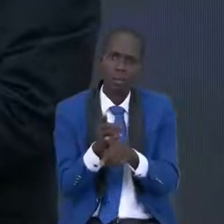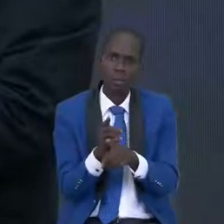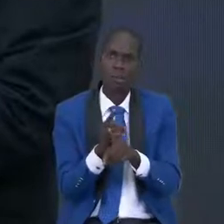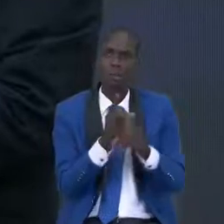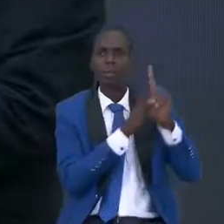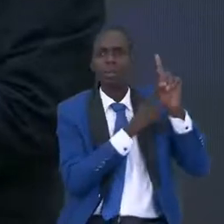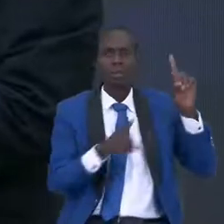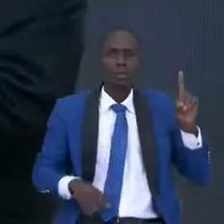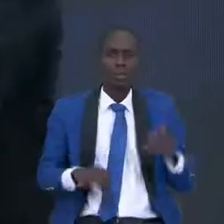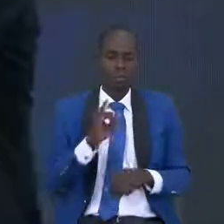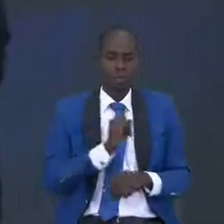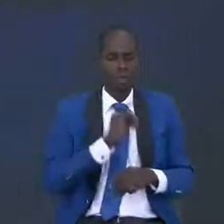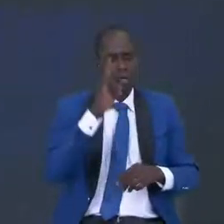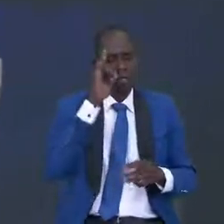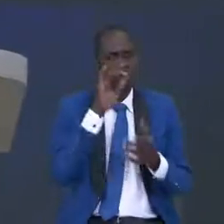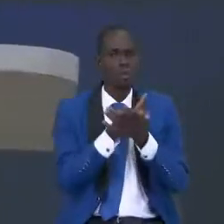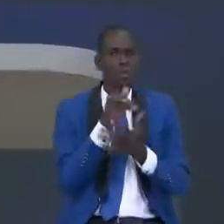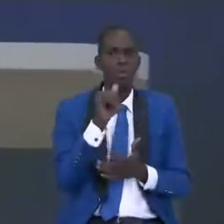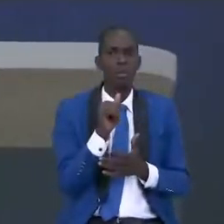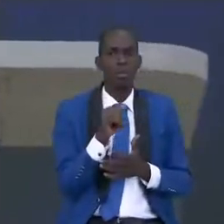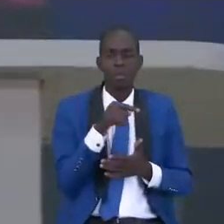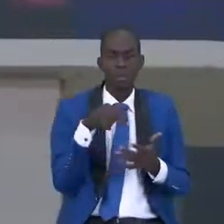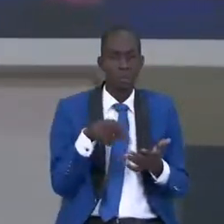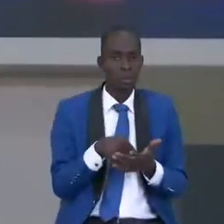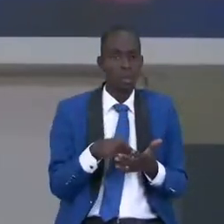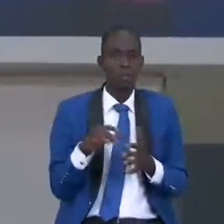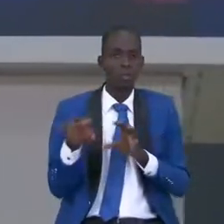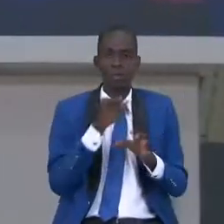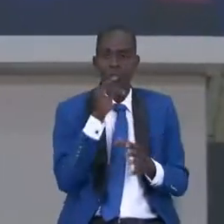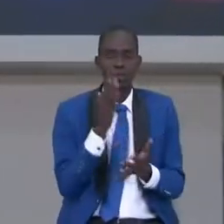crois. Il ne s'est pas arrêté là, il dit,